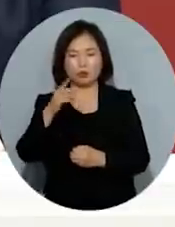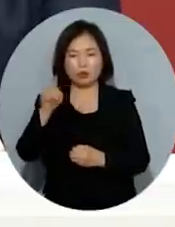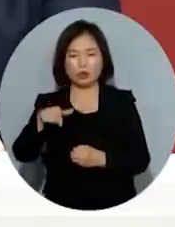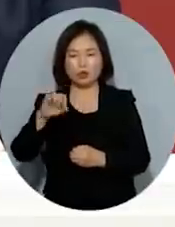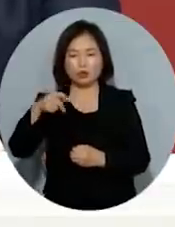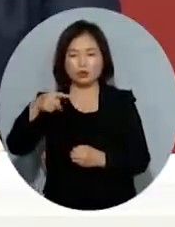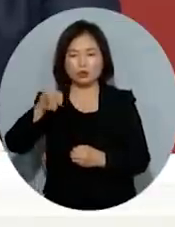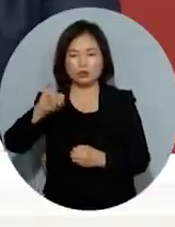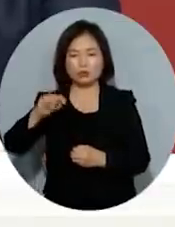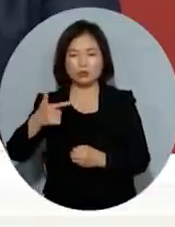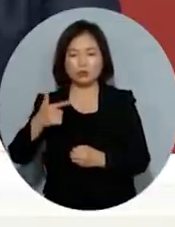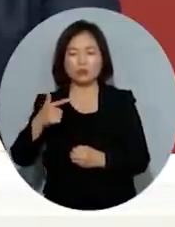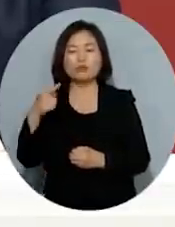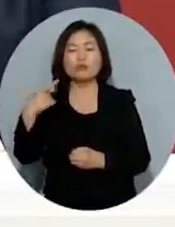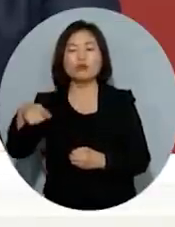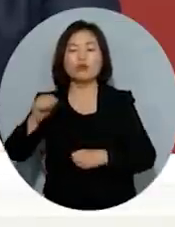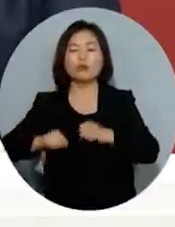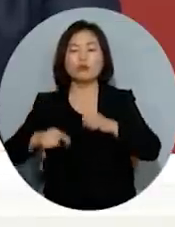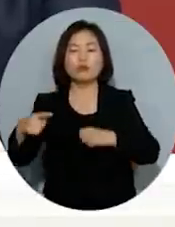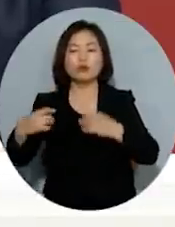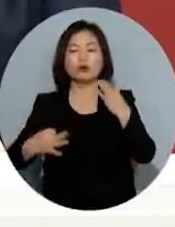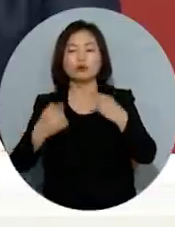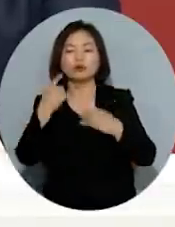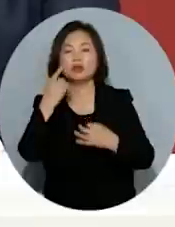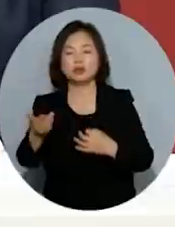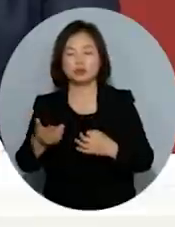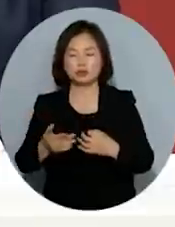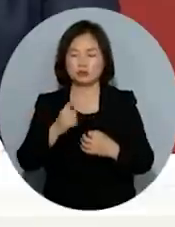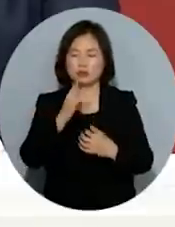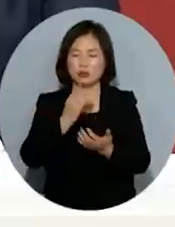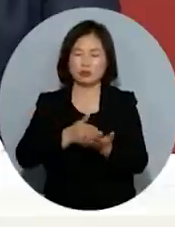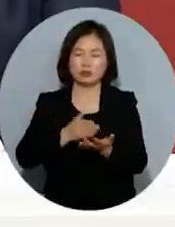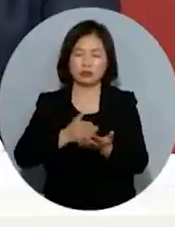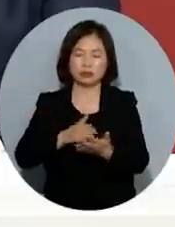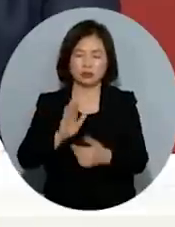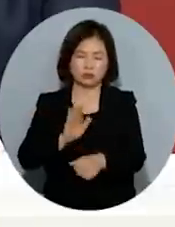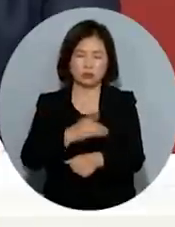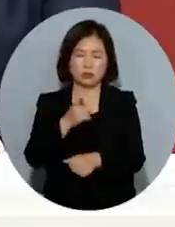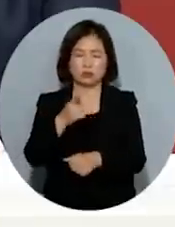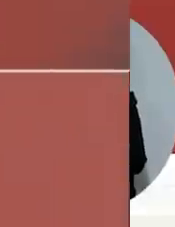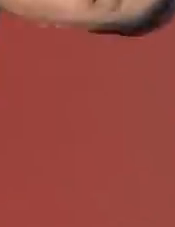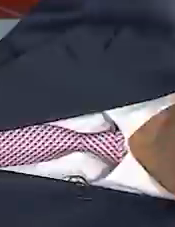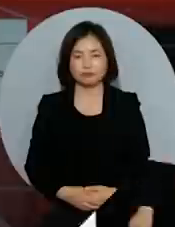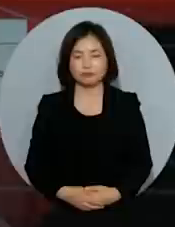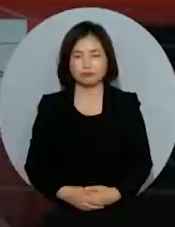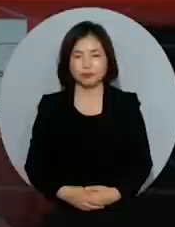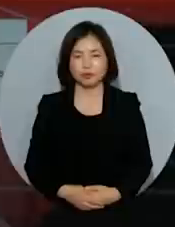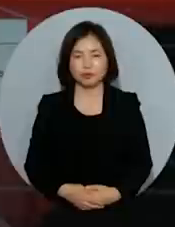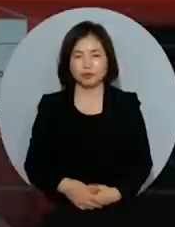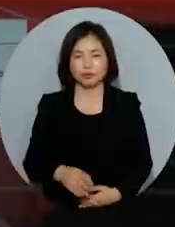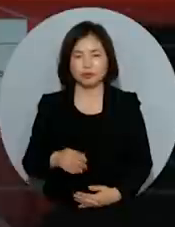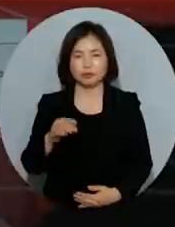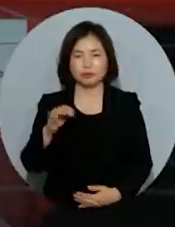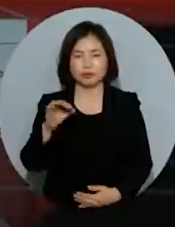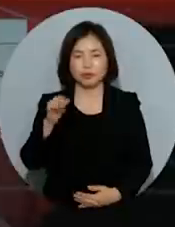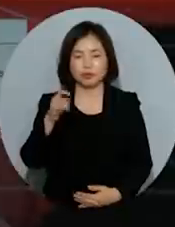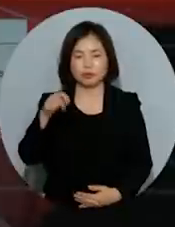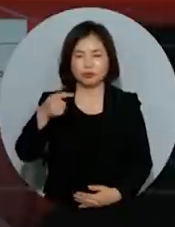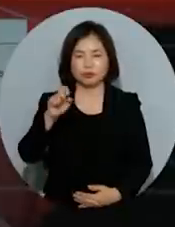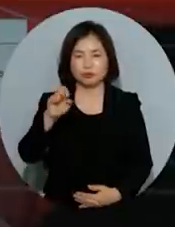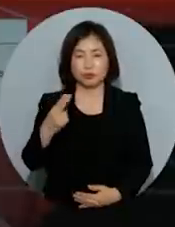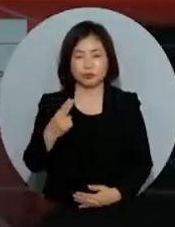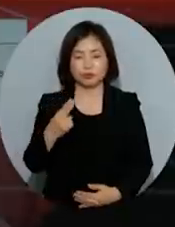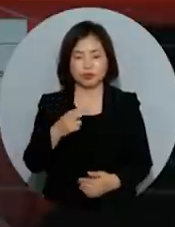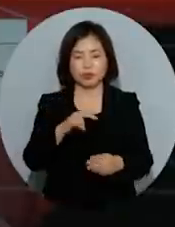홍준표는 뭐 했나 그런 식으로 방송 나가서 하는 것 아닙니다. 그 단속 좀 하세요. 이번에는 홍준표 후보 순서입니다.